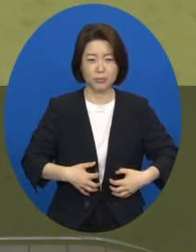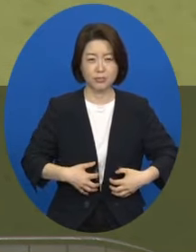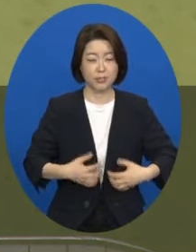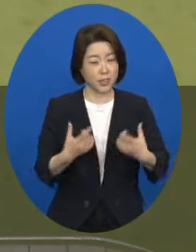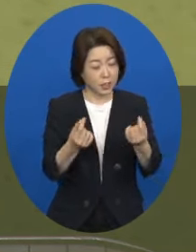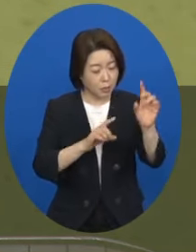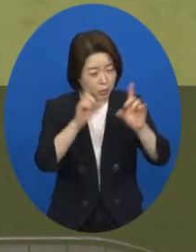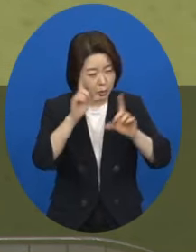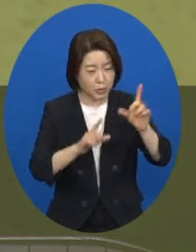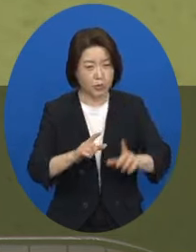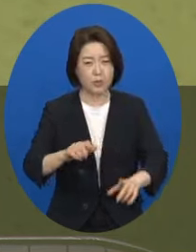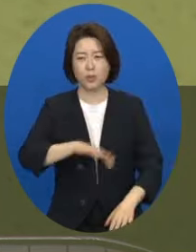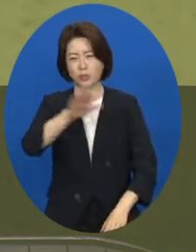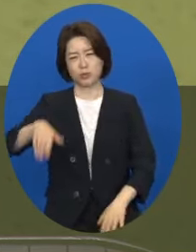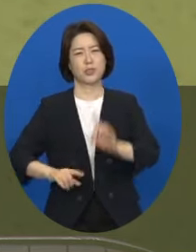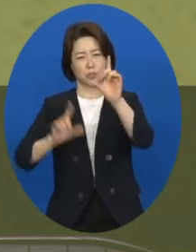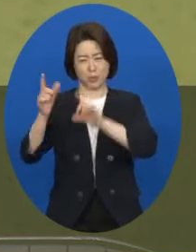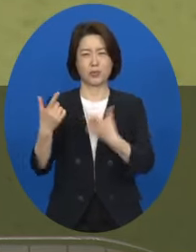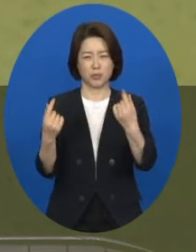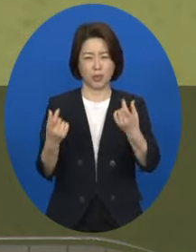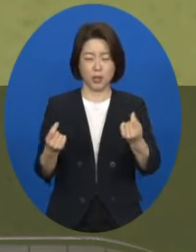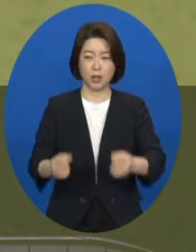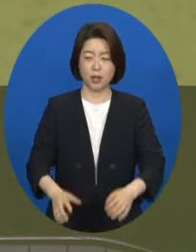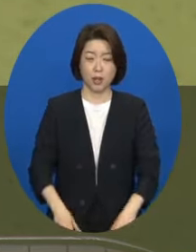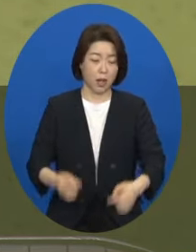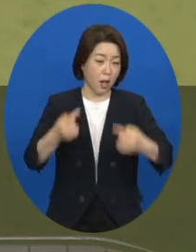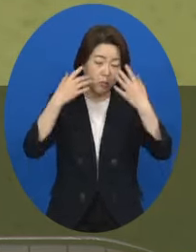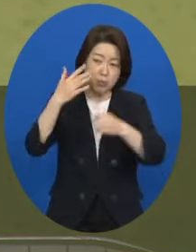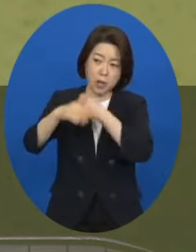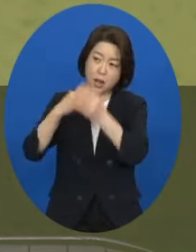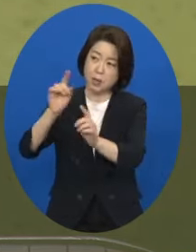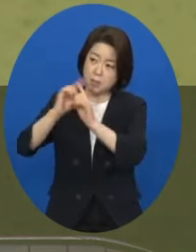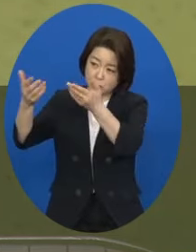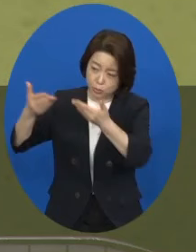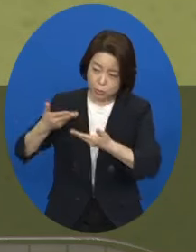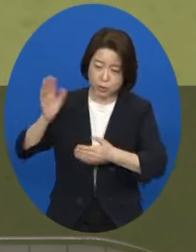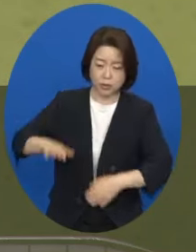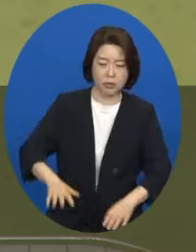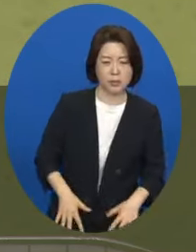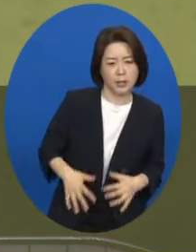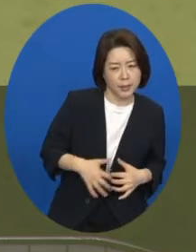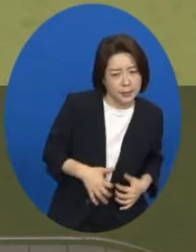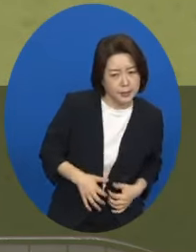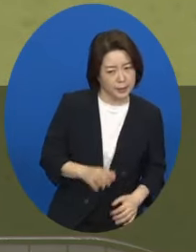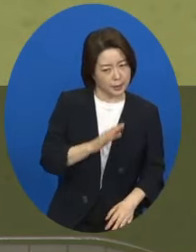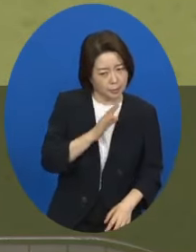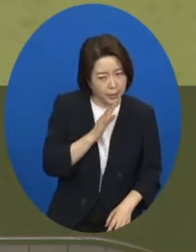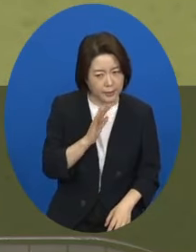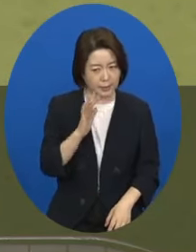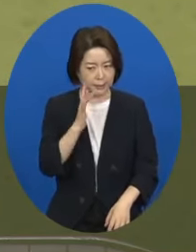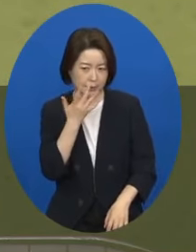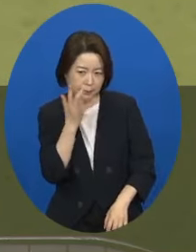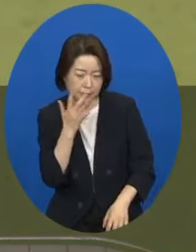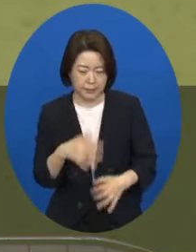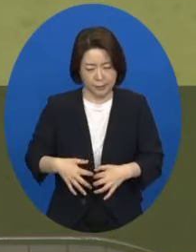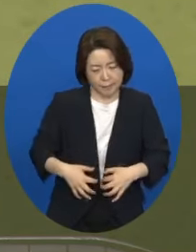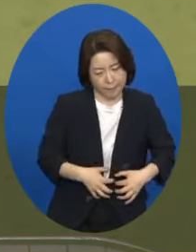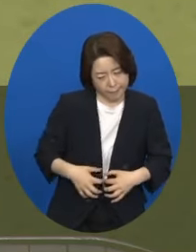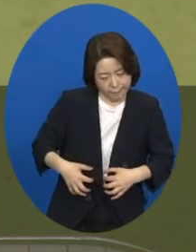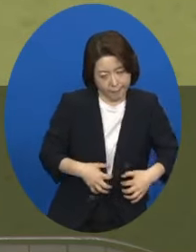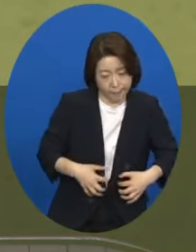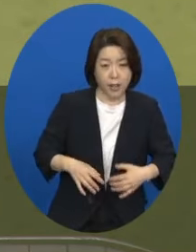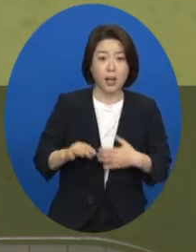않았습니까? 주님이 분명히 말씀 주셨는데 계속 꾸물거리고 이게 맞는지 막 꾸물꾸물 그러니까 뭐라고